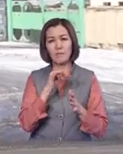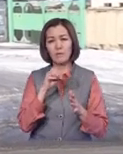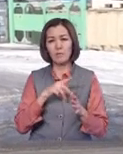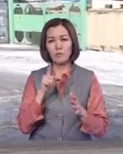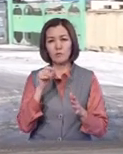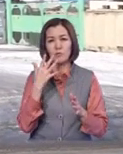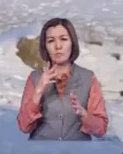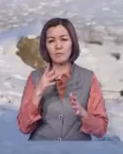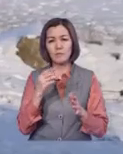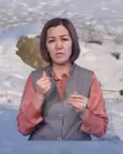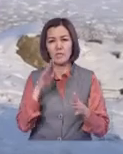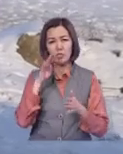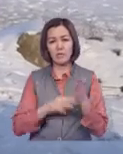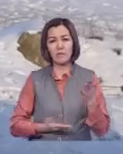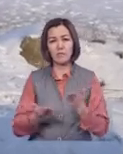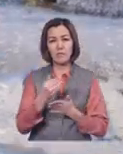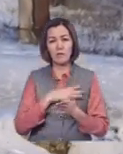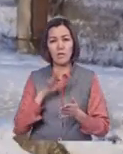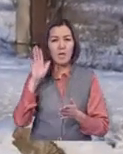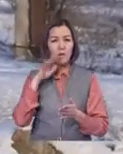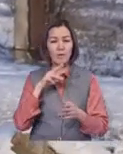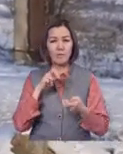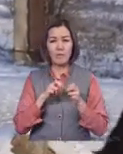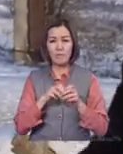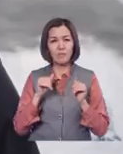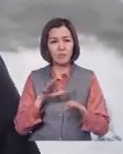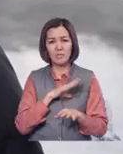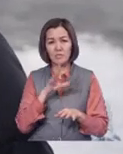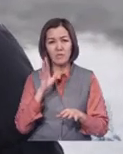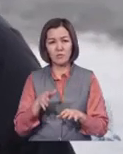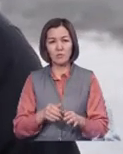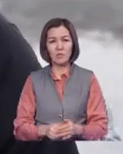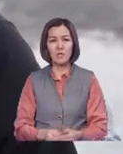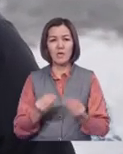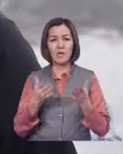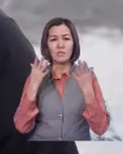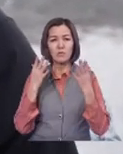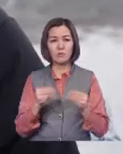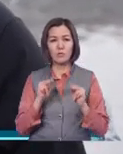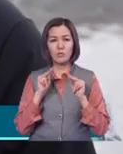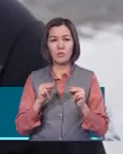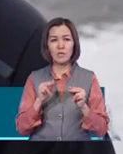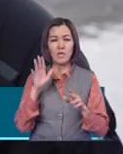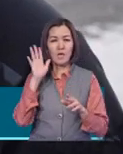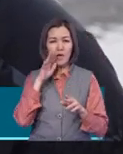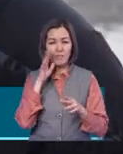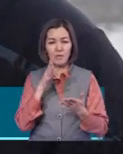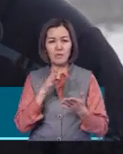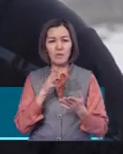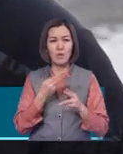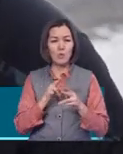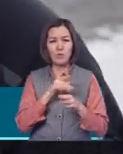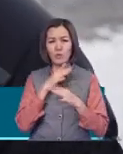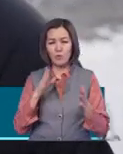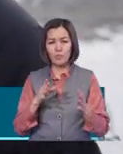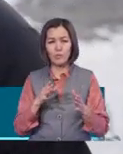105 мың теңге өндірілді. Десе де бұл бұралқы иттер проблемасын шешер емес. Енді қазіргі кезде шыны керек, қабаған иттер болсын, бұралқы иттер болсын көбейіп